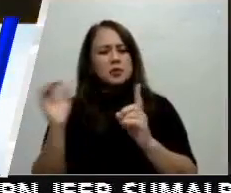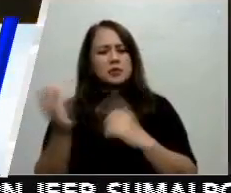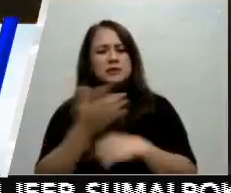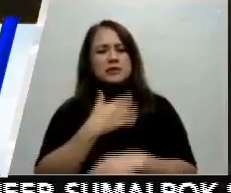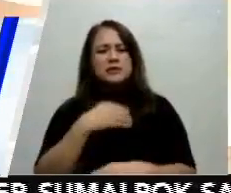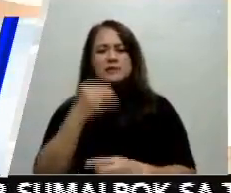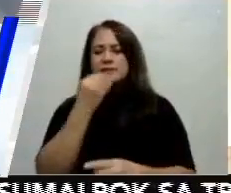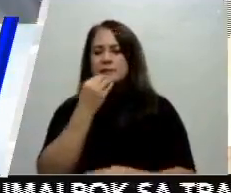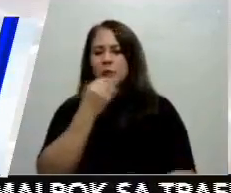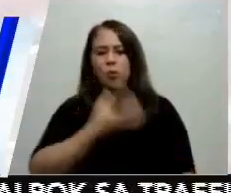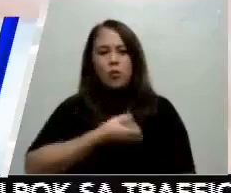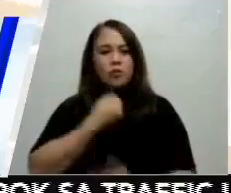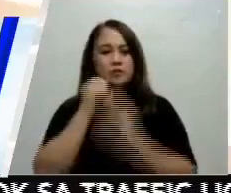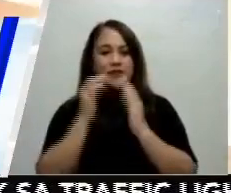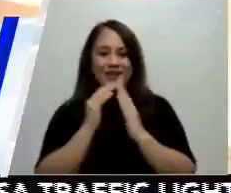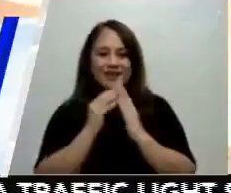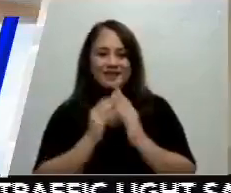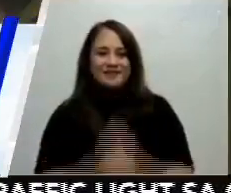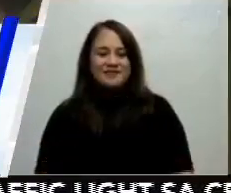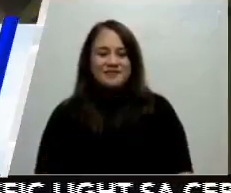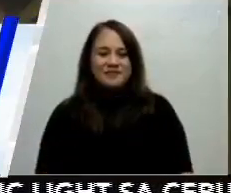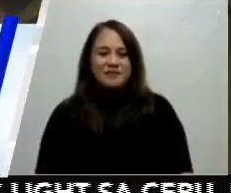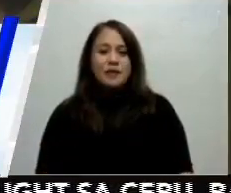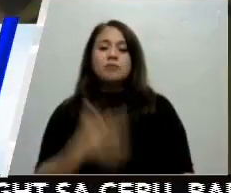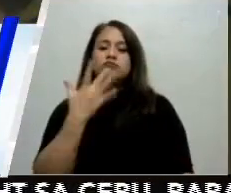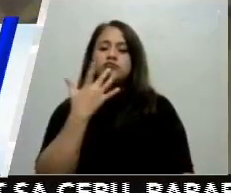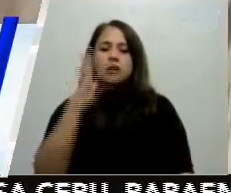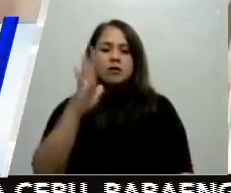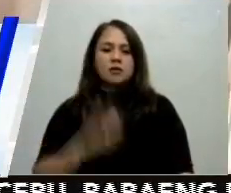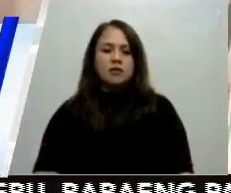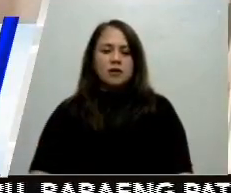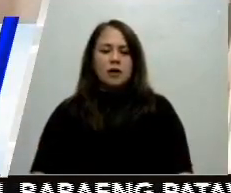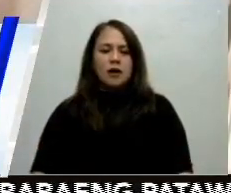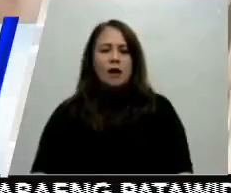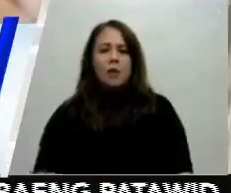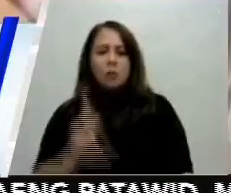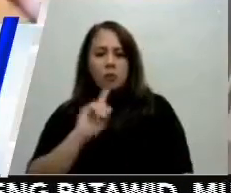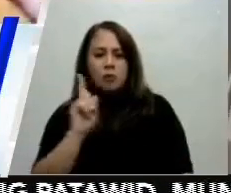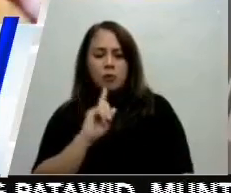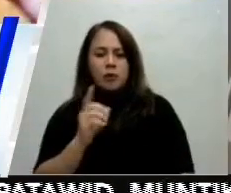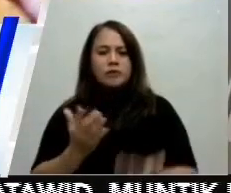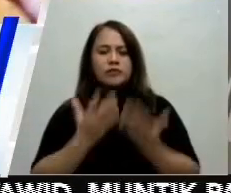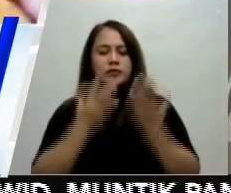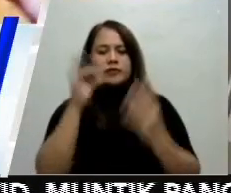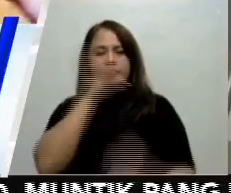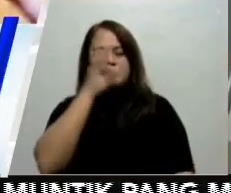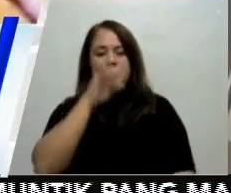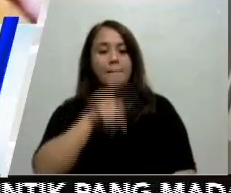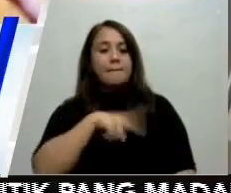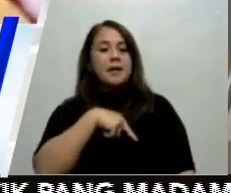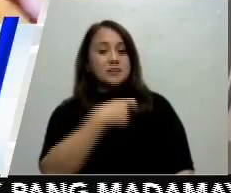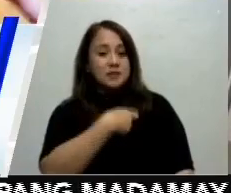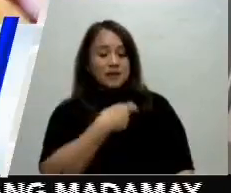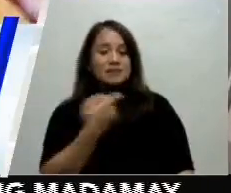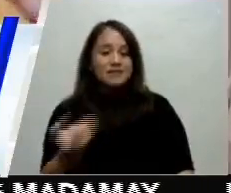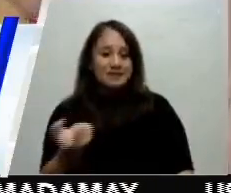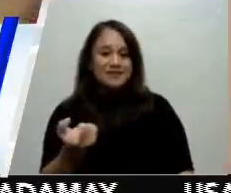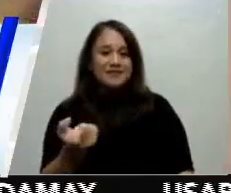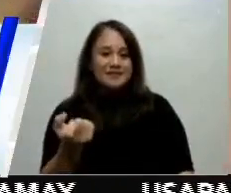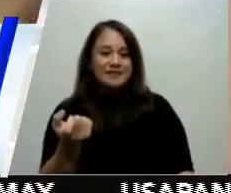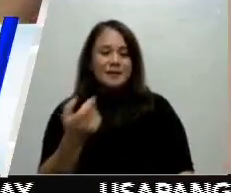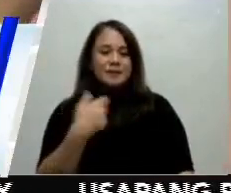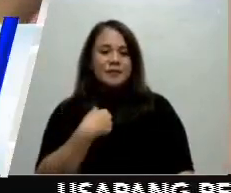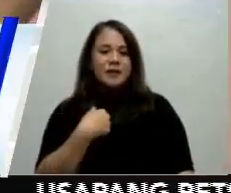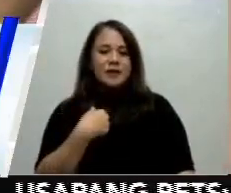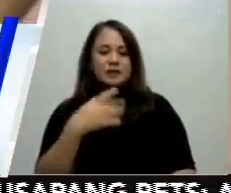mong bahay. Delisyoso naman ang mga nakakatakam na alok ng Filipino-Mexican restaurant na ito na nagsimula lang daw sa